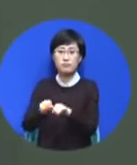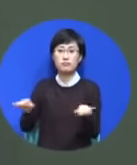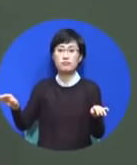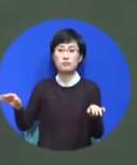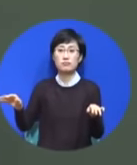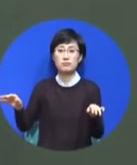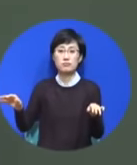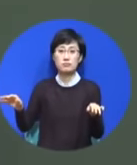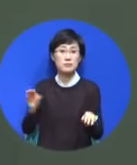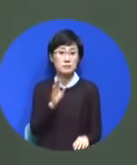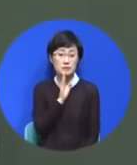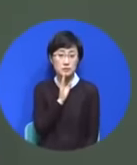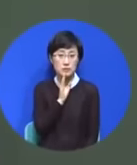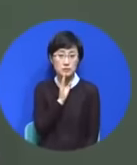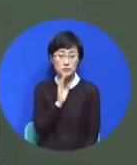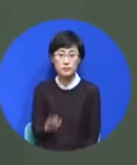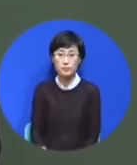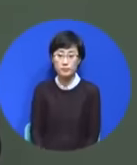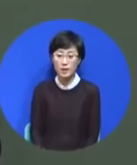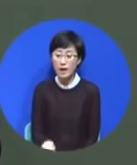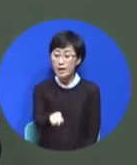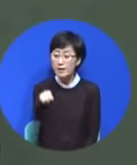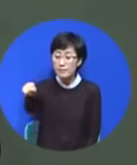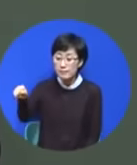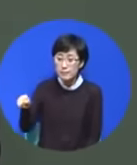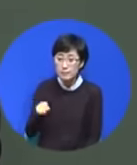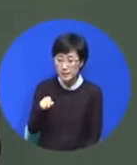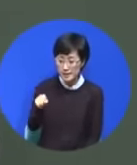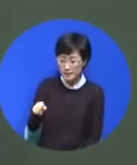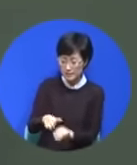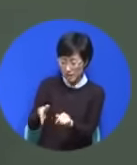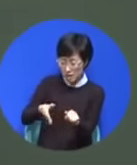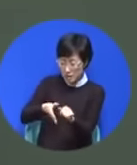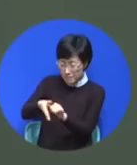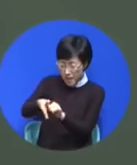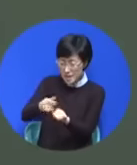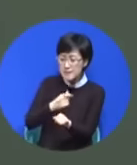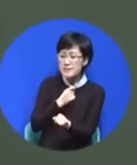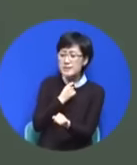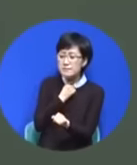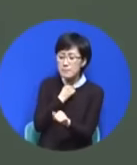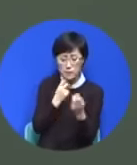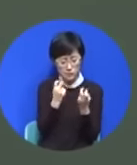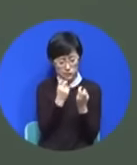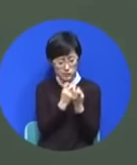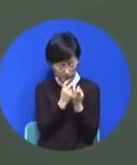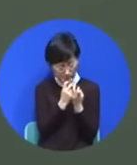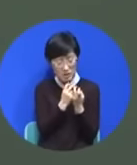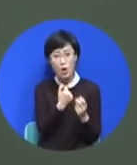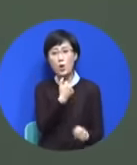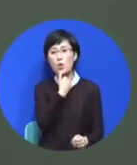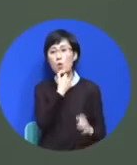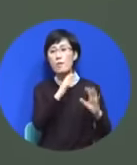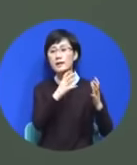일이 벌어졌습니다이 엄청난 세력을 막아야 되겠다고 생각하고 로마가 일어난